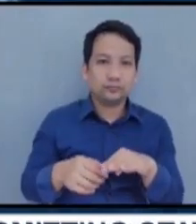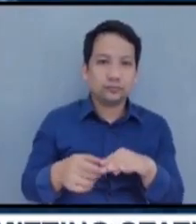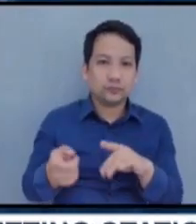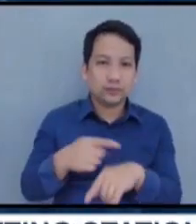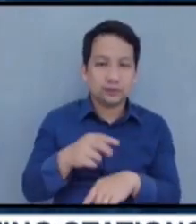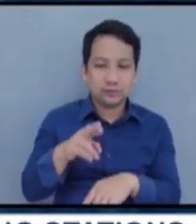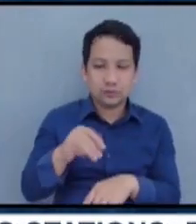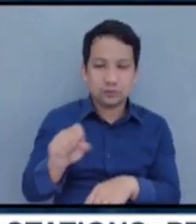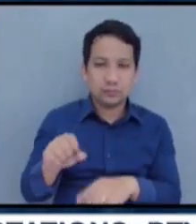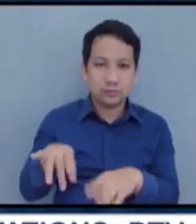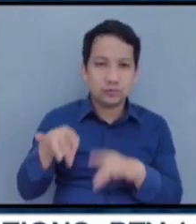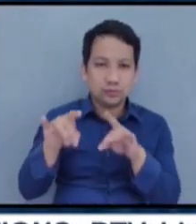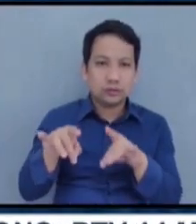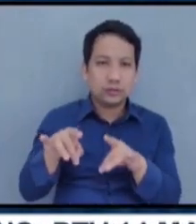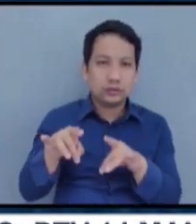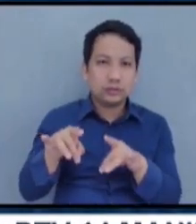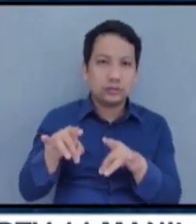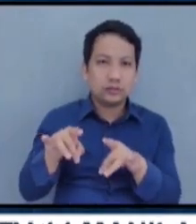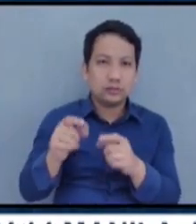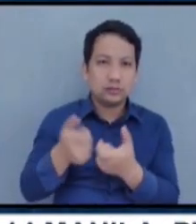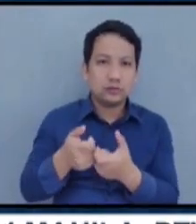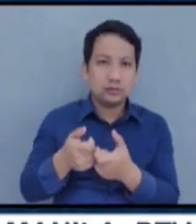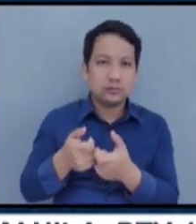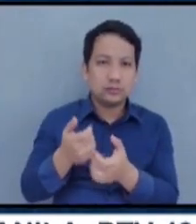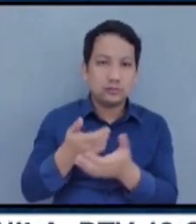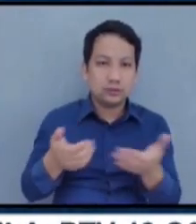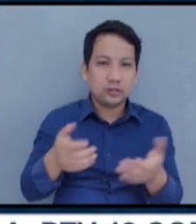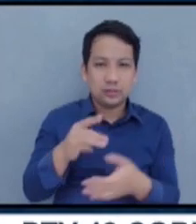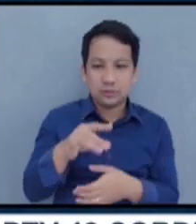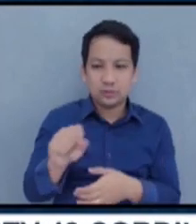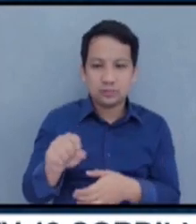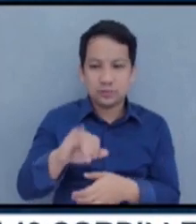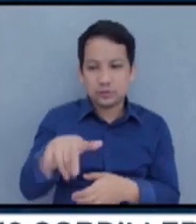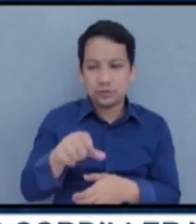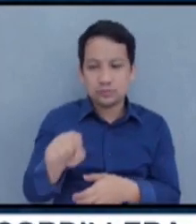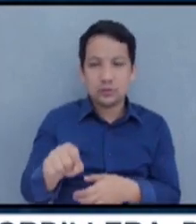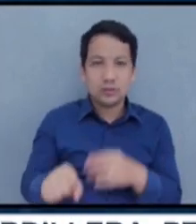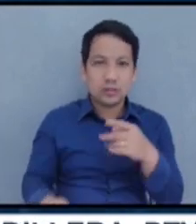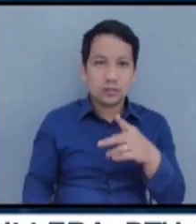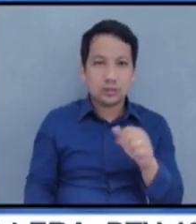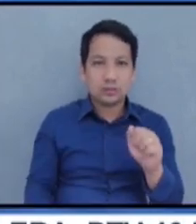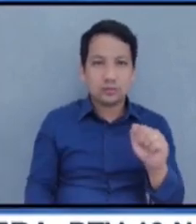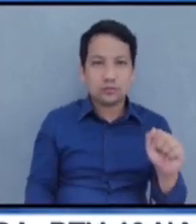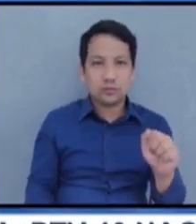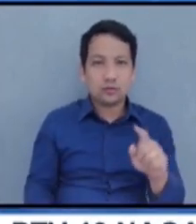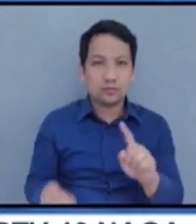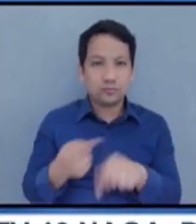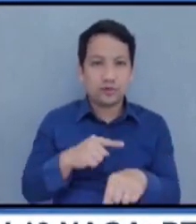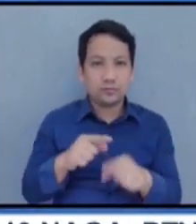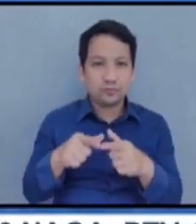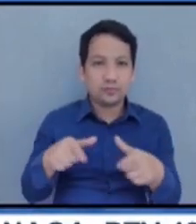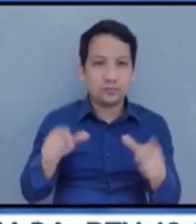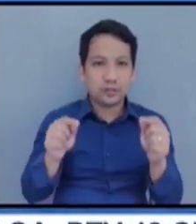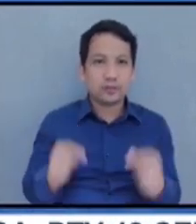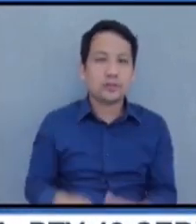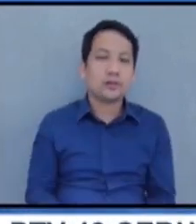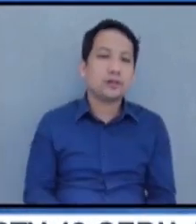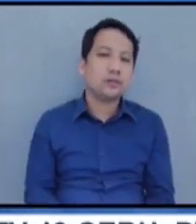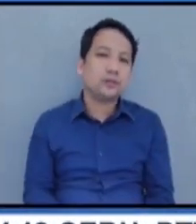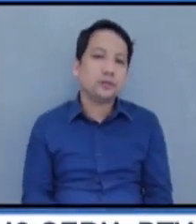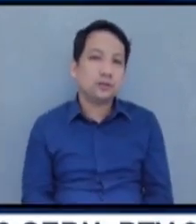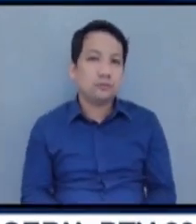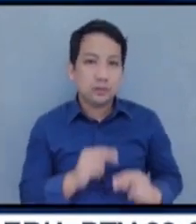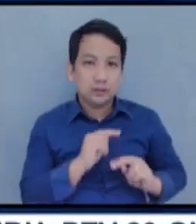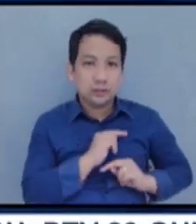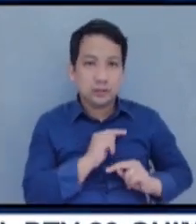Australian Air Force at ang destroyer na JS Akebono ng Japan Maritime Self-Defense Force. Ang mga naval asset ay